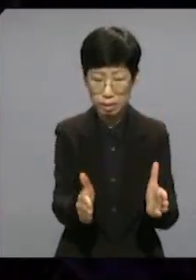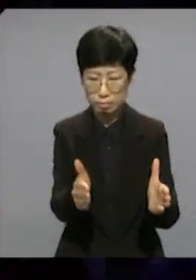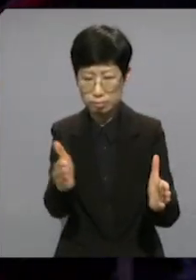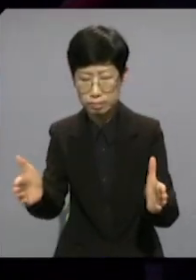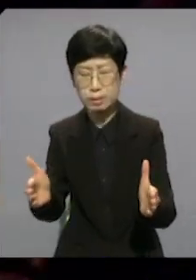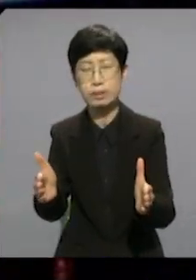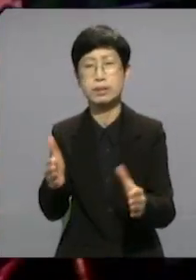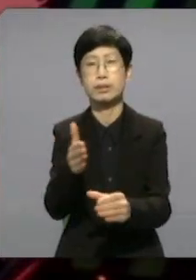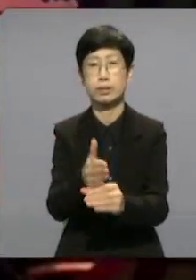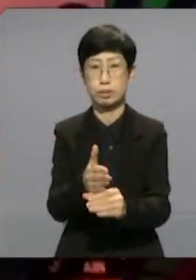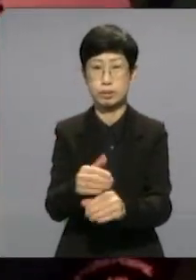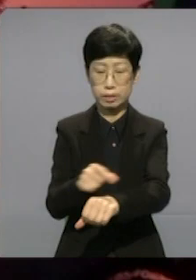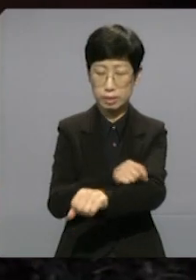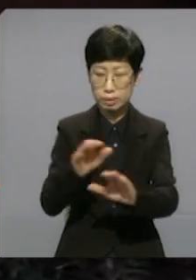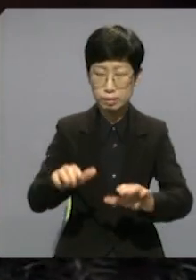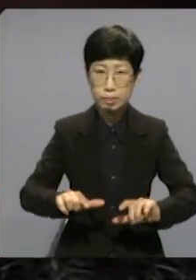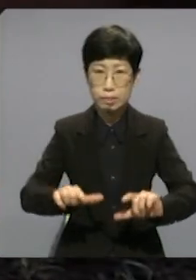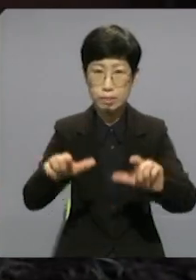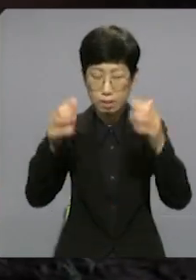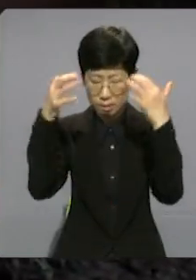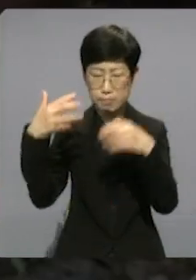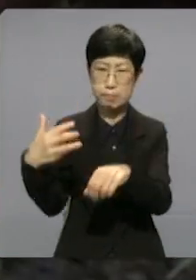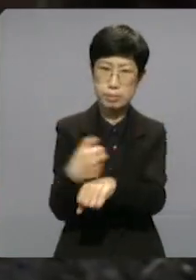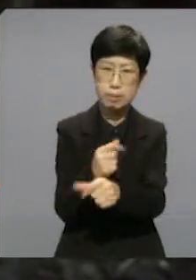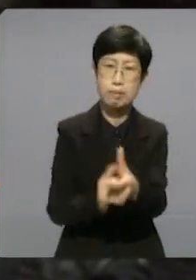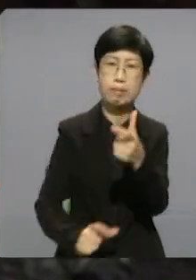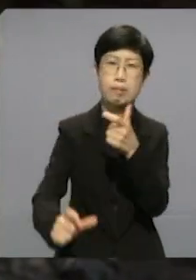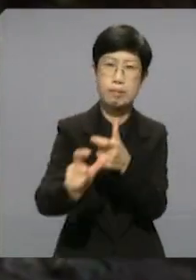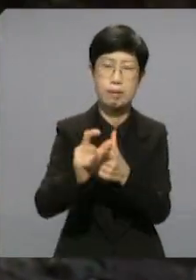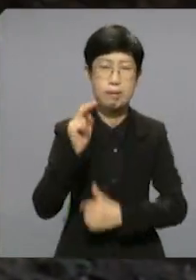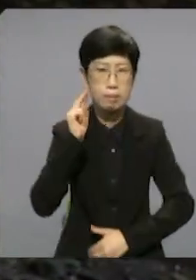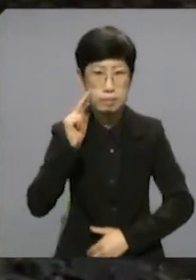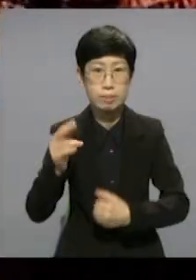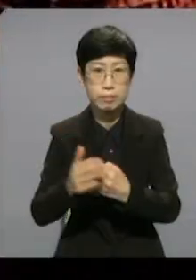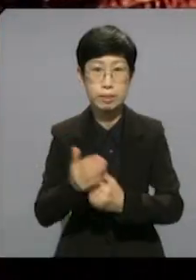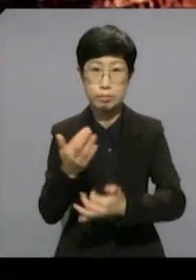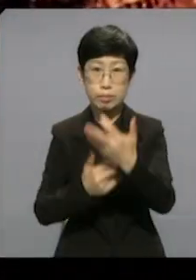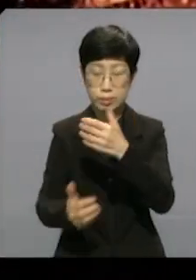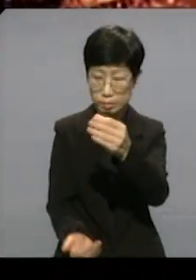있습니다. 특히 올해는 기록적인 폭염까지 더해져 산불 발생